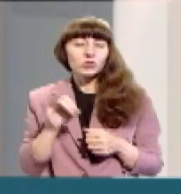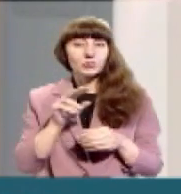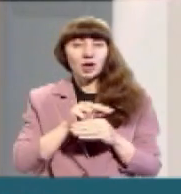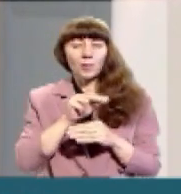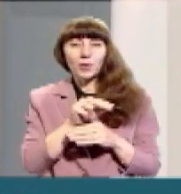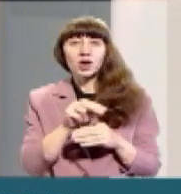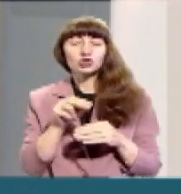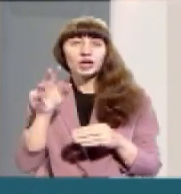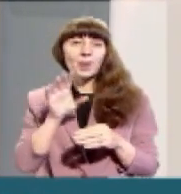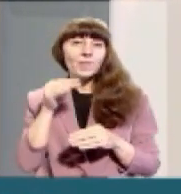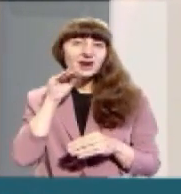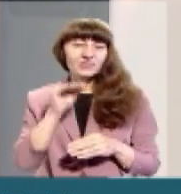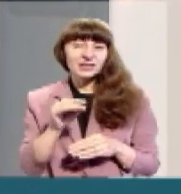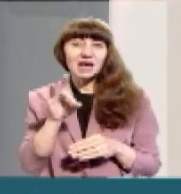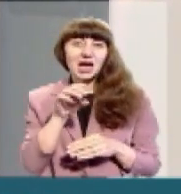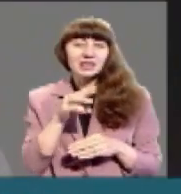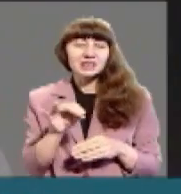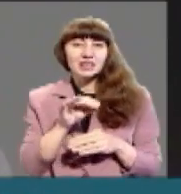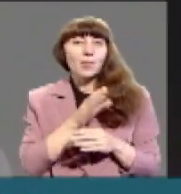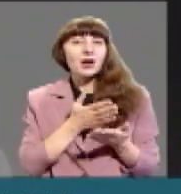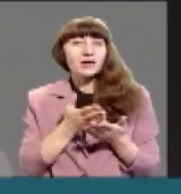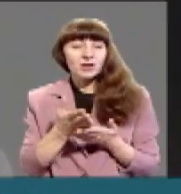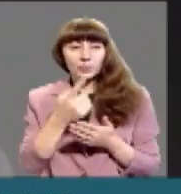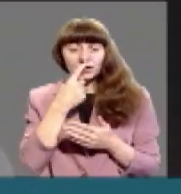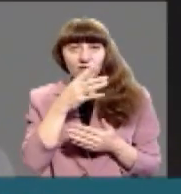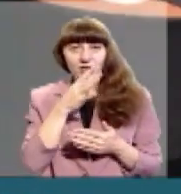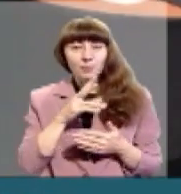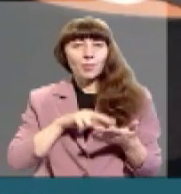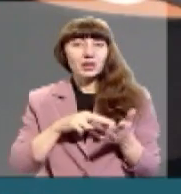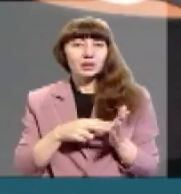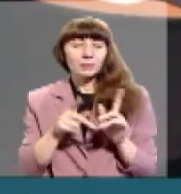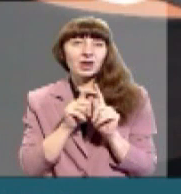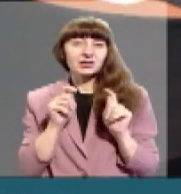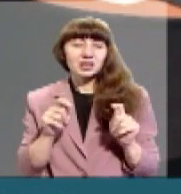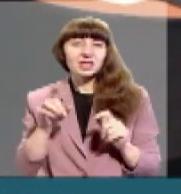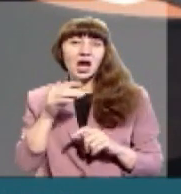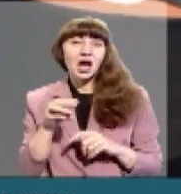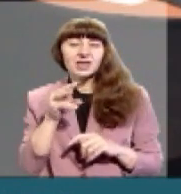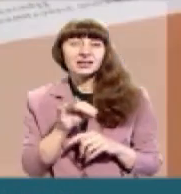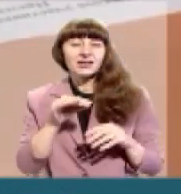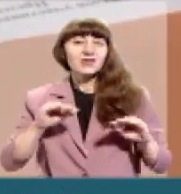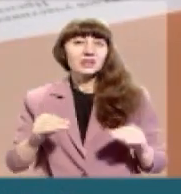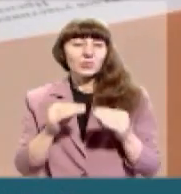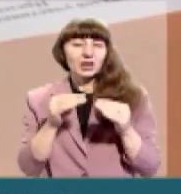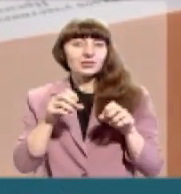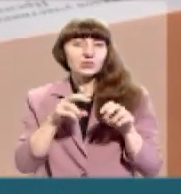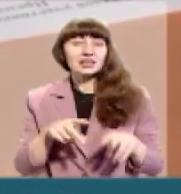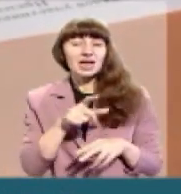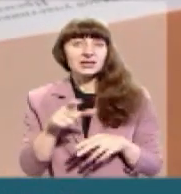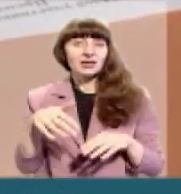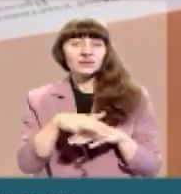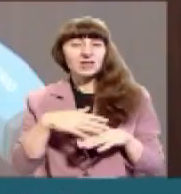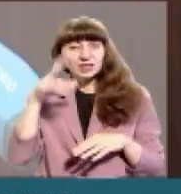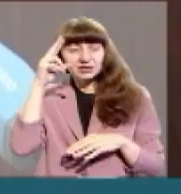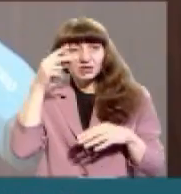профессиям IT-направления. Аким области отметил, что в ближайшее время в регионе планируется организовать IT-фестиваль для специалистов сферы цифровых технологий.